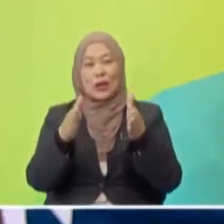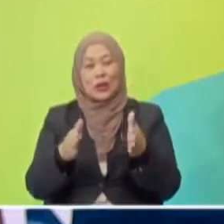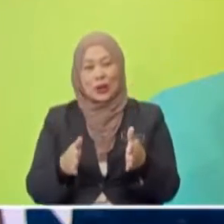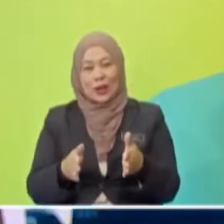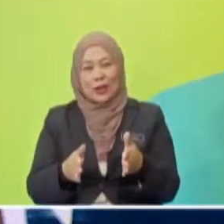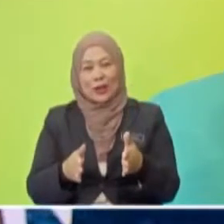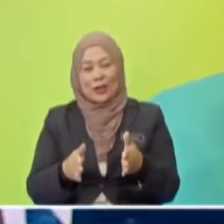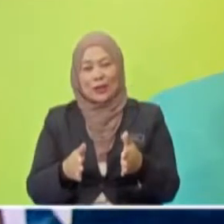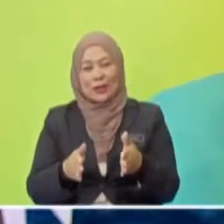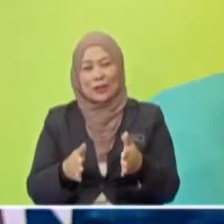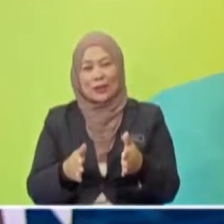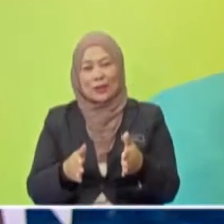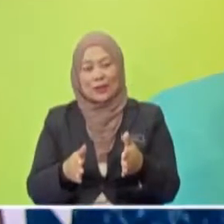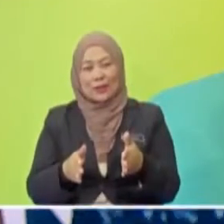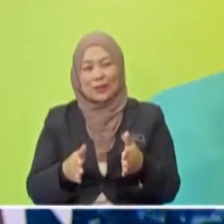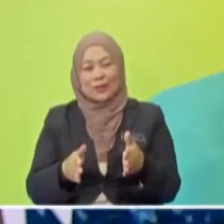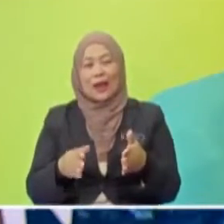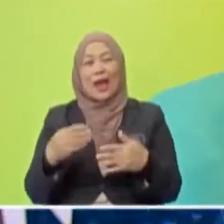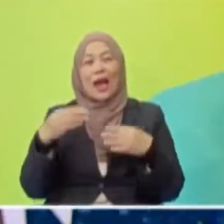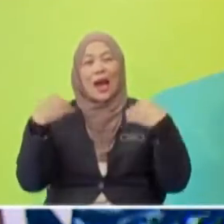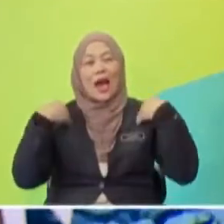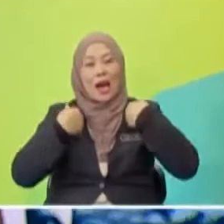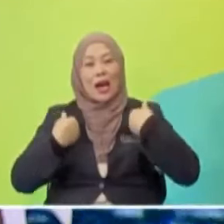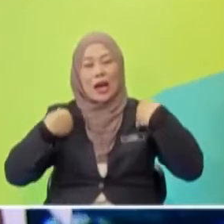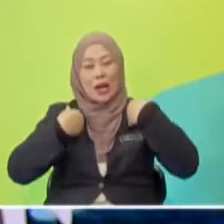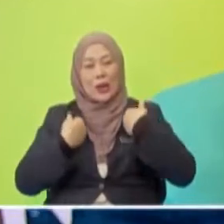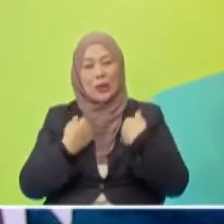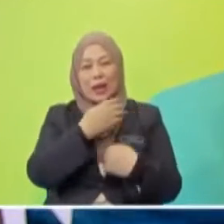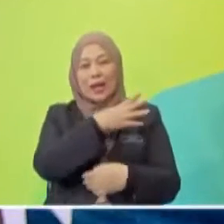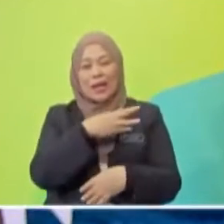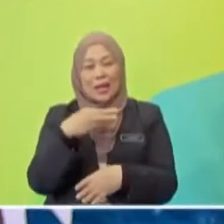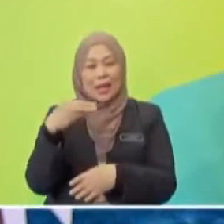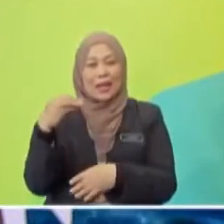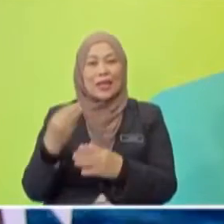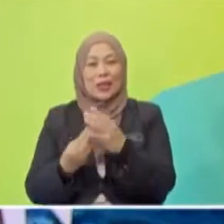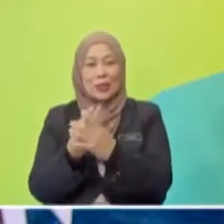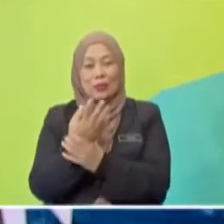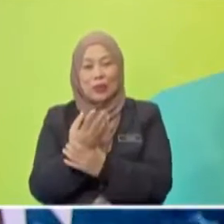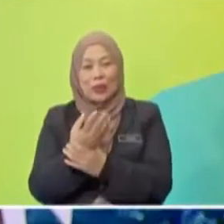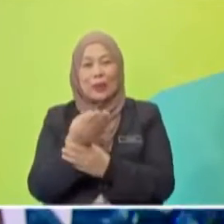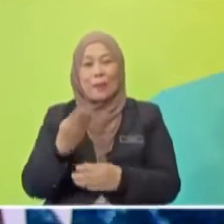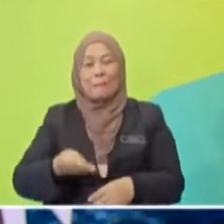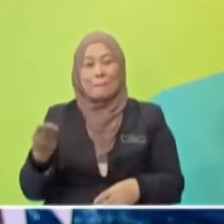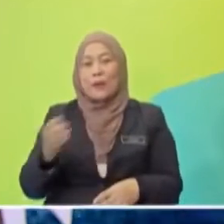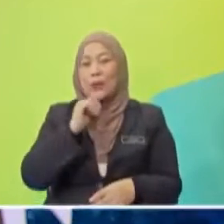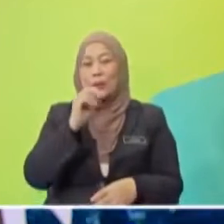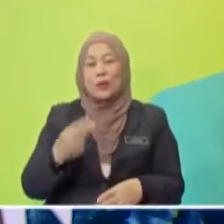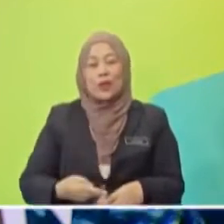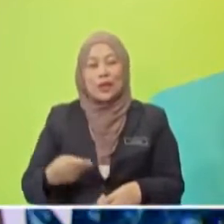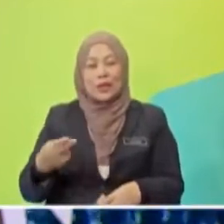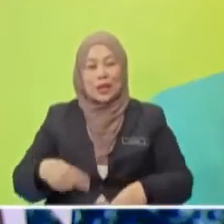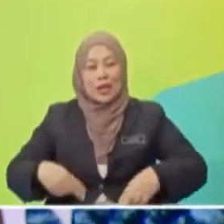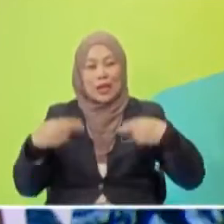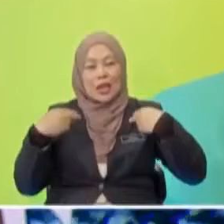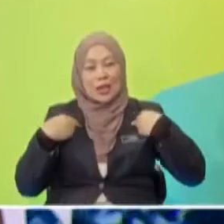manusia Oke ini manusia ini adalah hewan dan ini adalah tumbuhan dari bentuk kehidupannya jam ada kereta